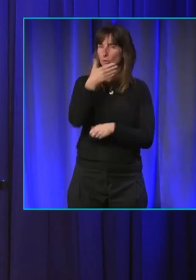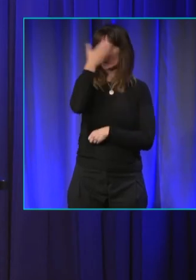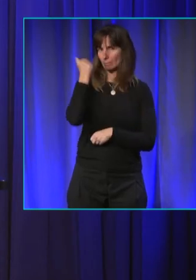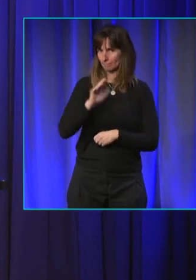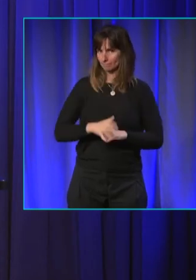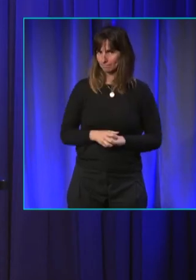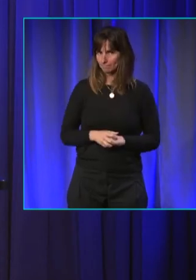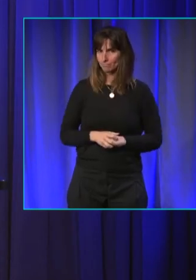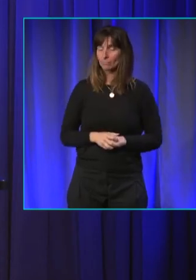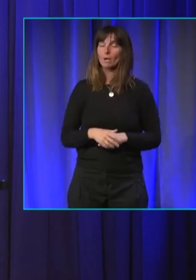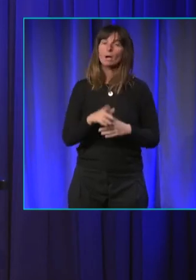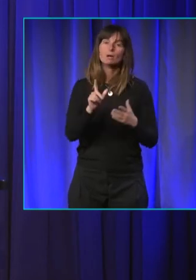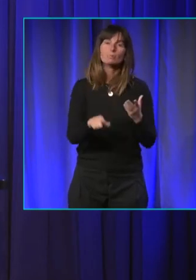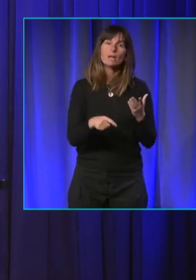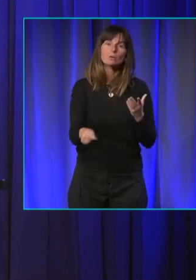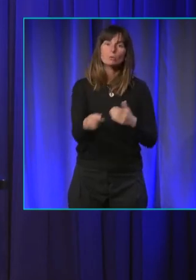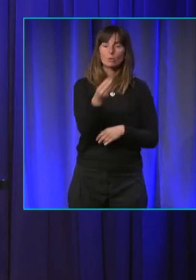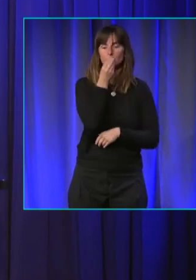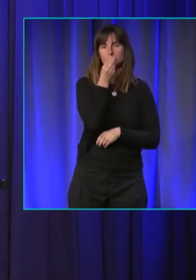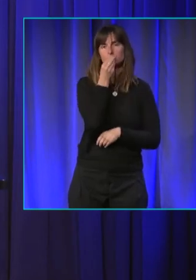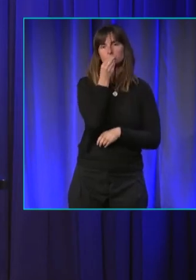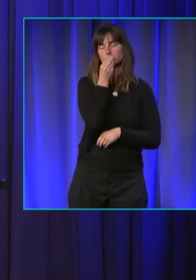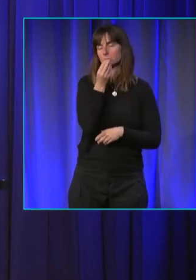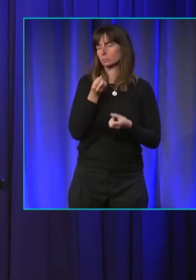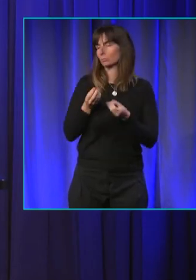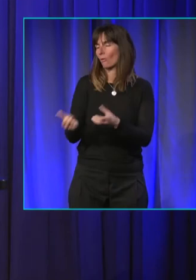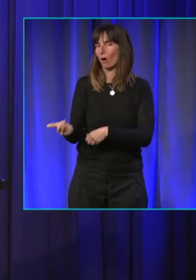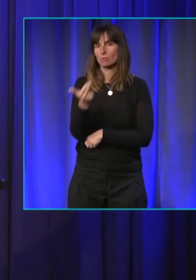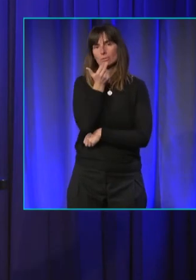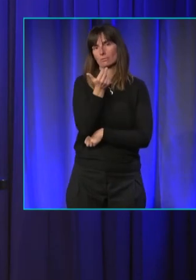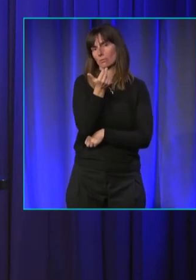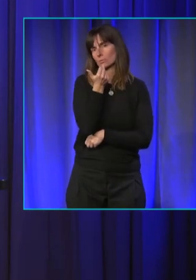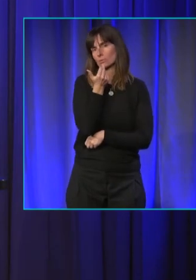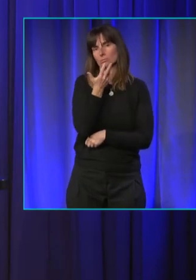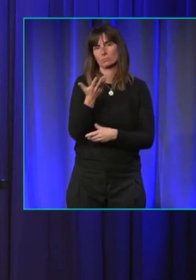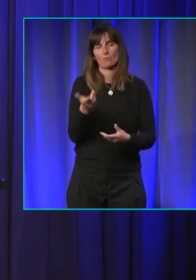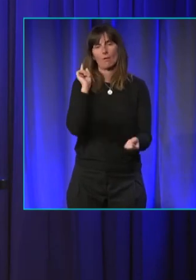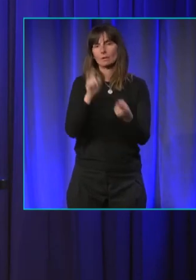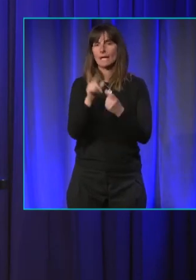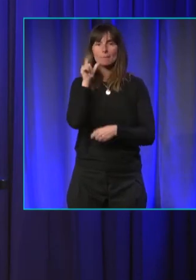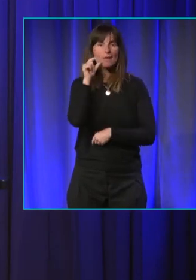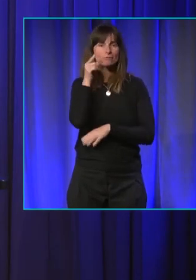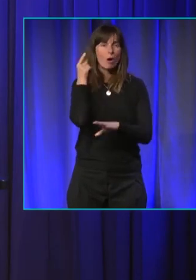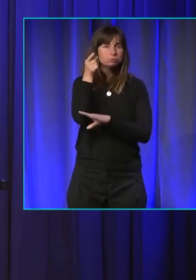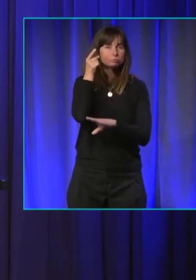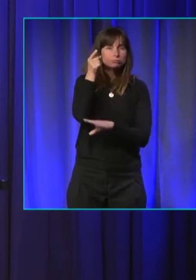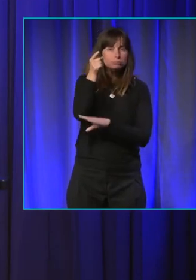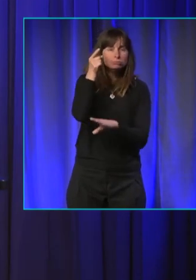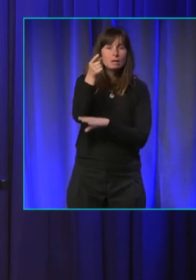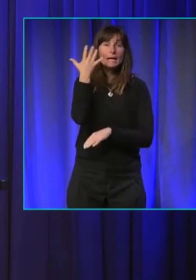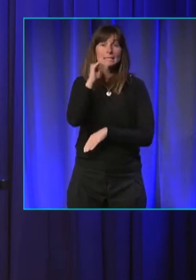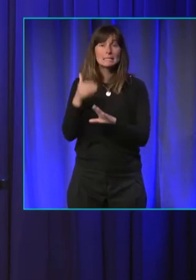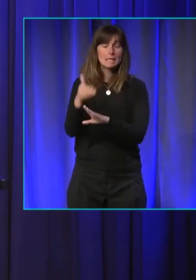Alors, la nutrition, certes, va jouer sur la performance. Hein. C'est sûr que, notamment sur des efforts de longue distance, si vous n'assurez pas un